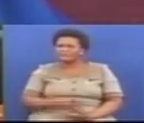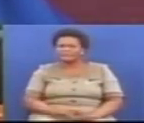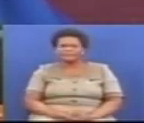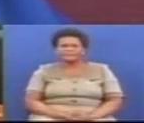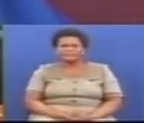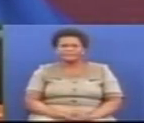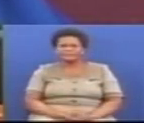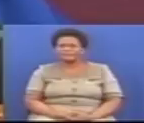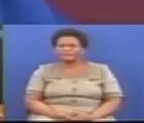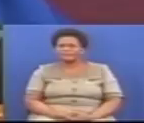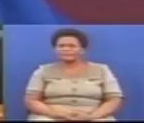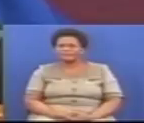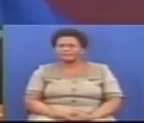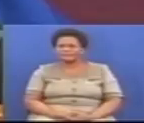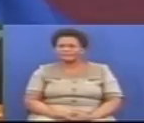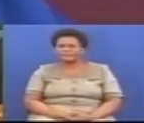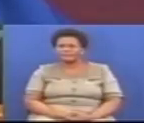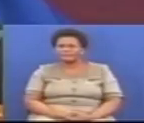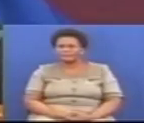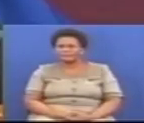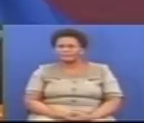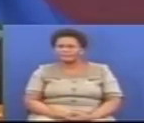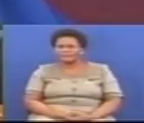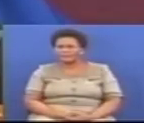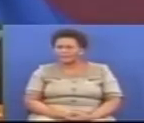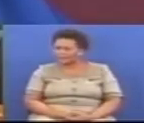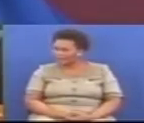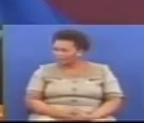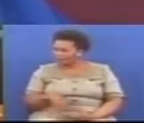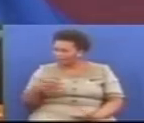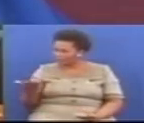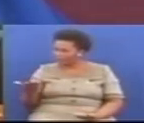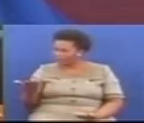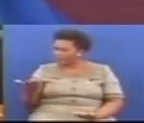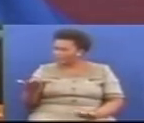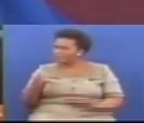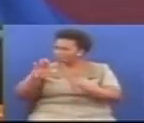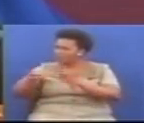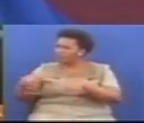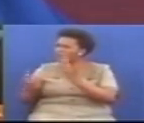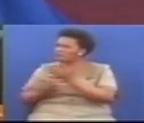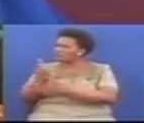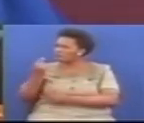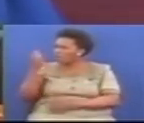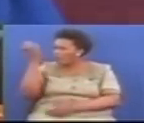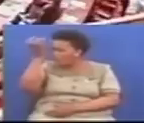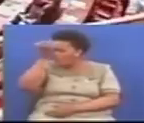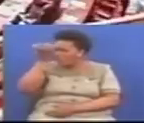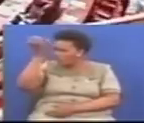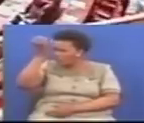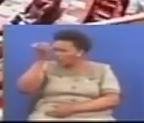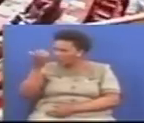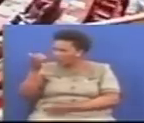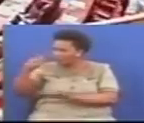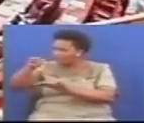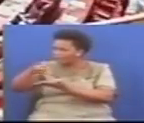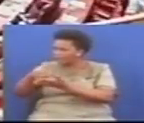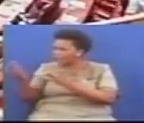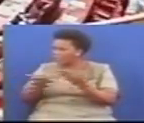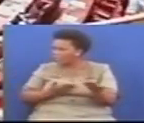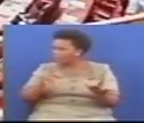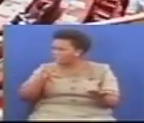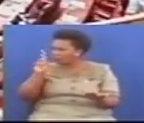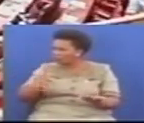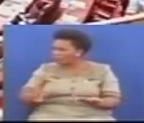Mheshimiwa mbunge wa Moshi mjini, nimekuona, uliza swali lako. Mheshimiwa Spika, nashukuru.